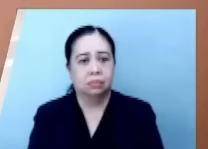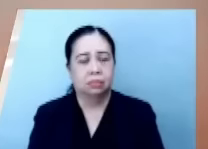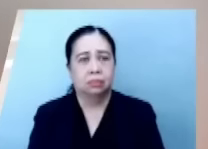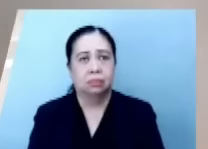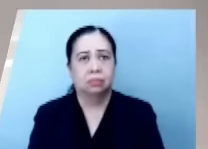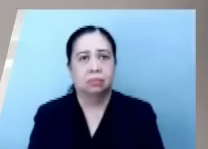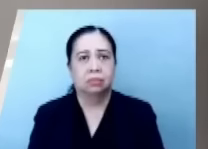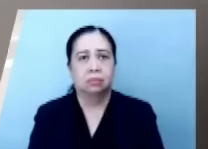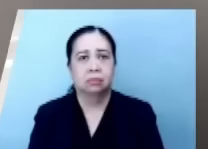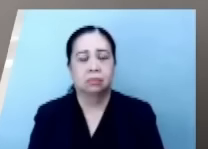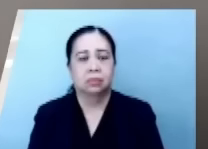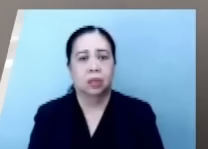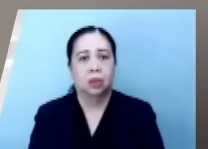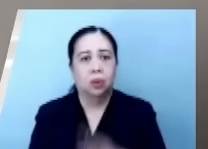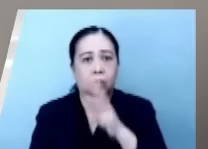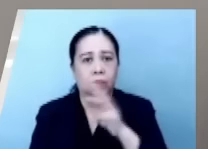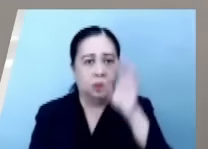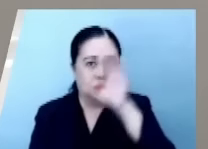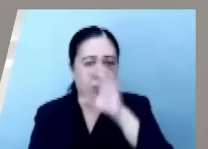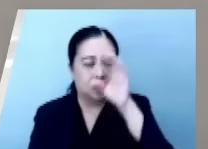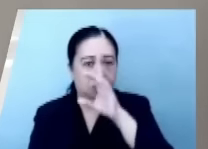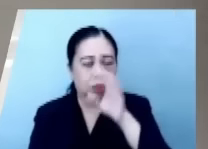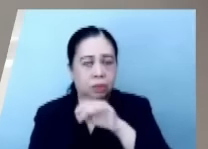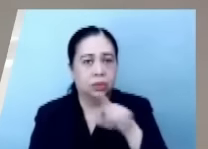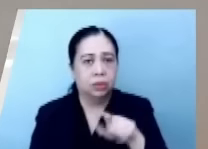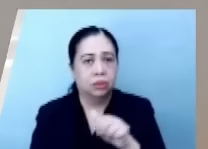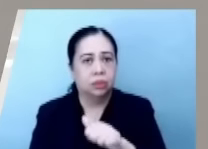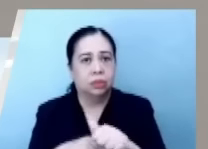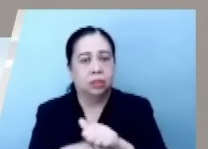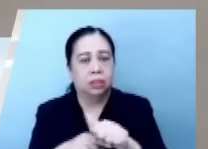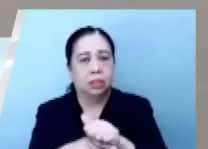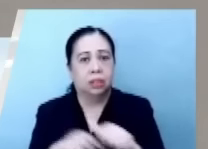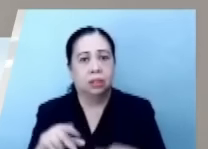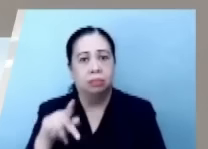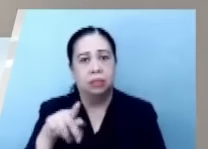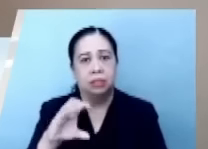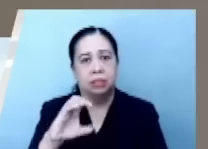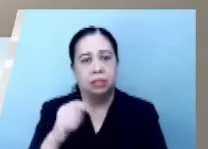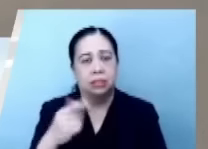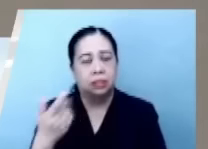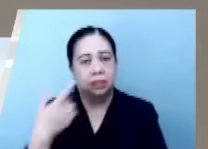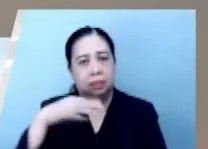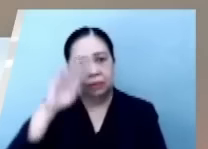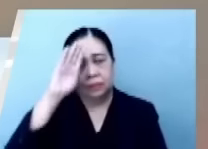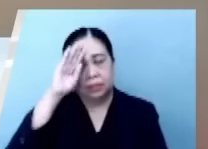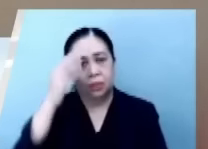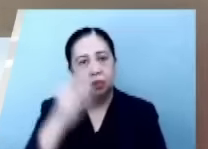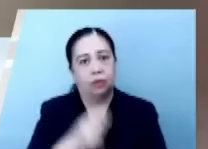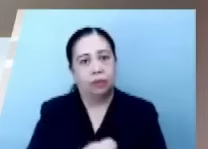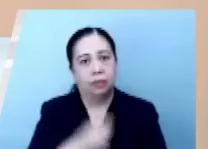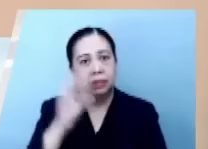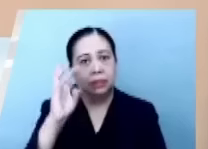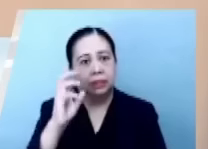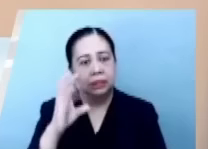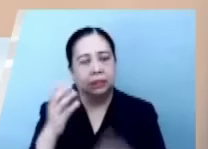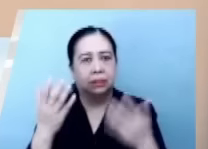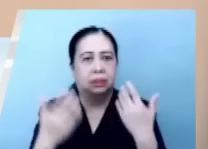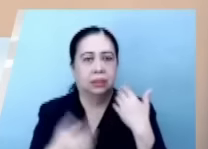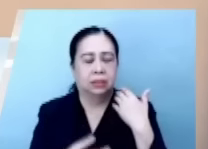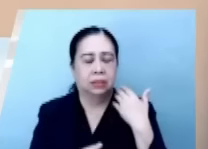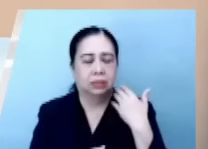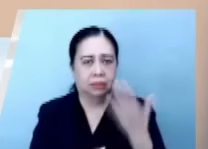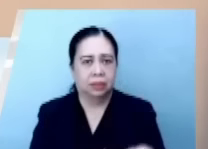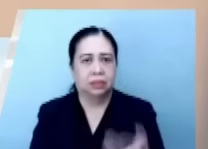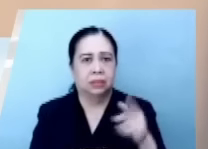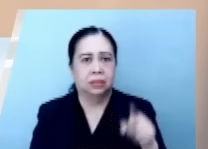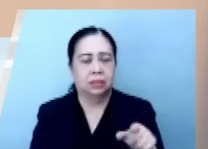Sa Water Search and Rescue o WASAR training ng Philippine Coast Guard sa Cavite noong November 16, nagtapos ang mga pangarap ng